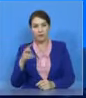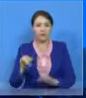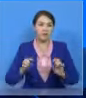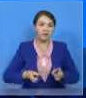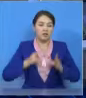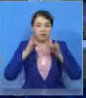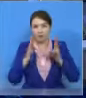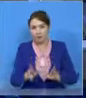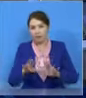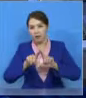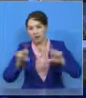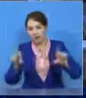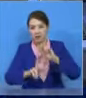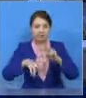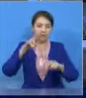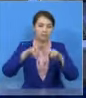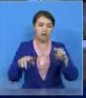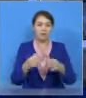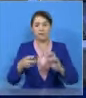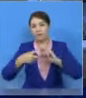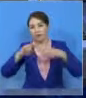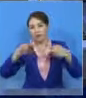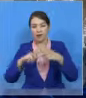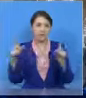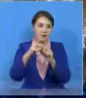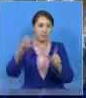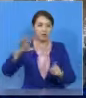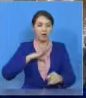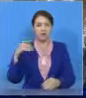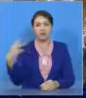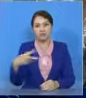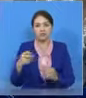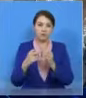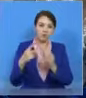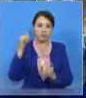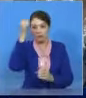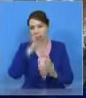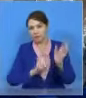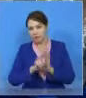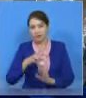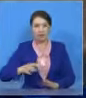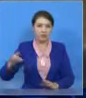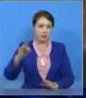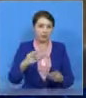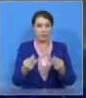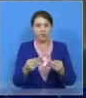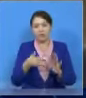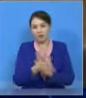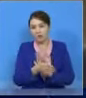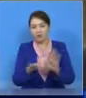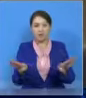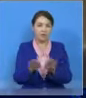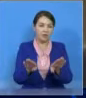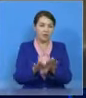жағдайдағы ғимараттар мен құрылыс нысандарының проблемасы сөз болды. 2011 жылдан бастап республикалық бюджеттен бөлінген. Сонымен